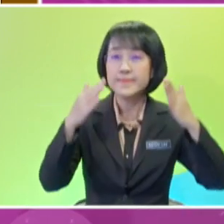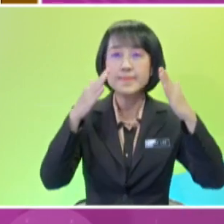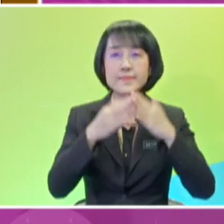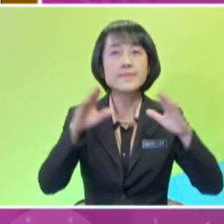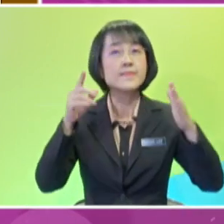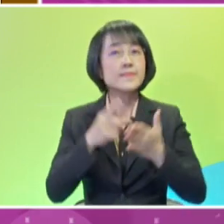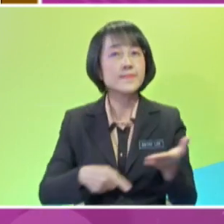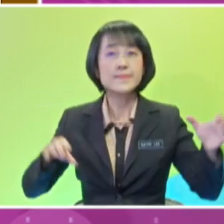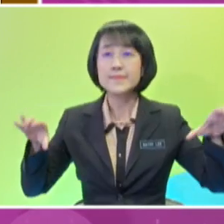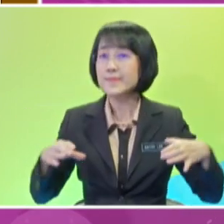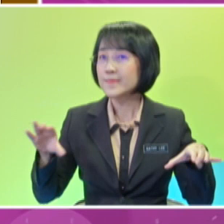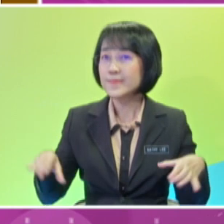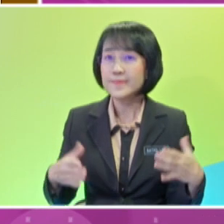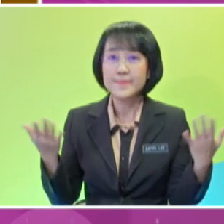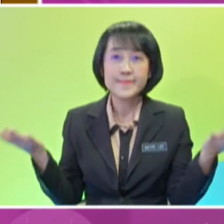naik